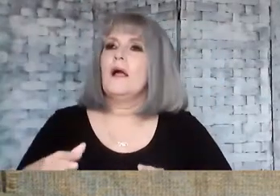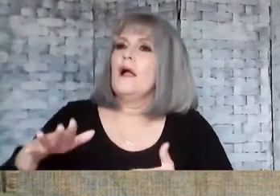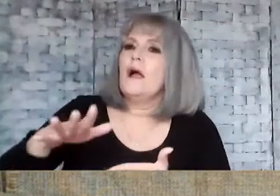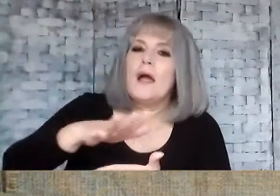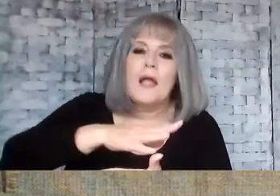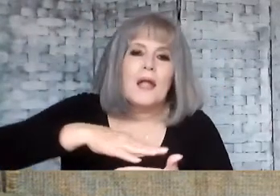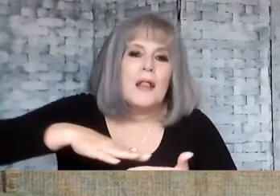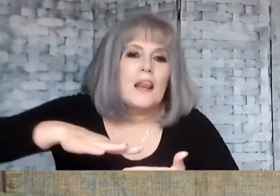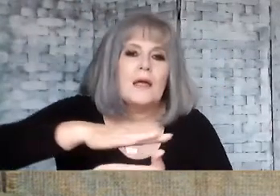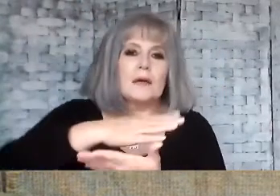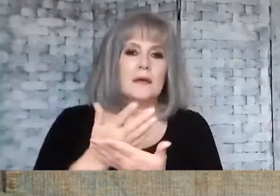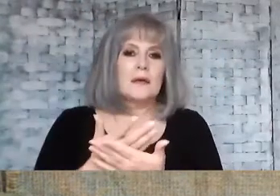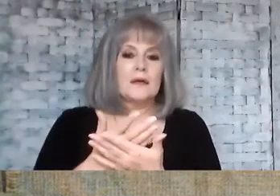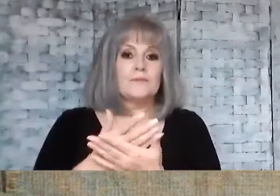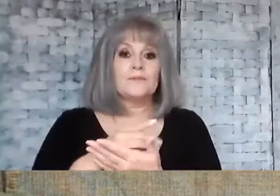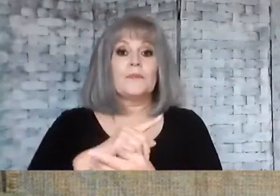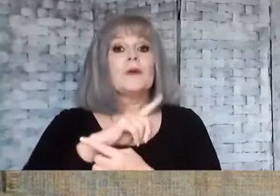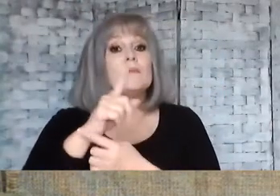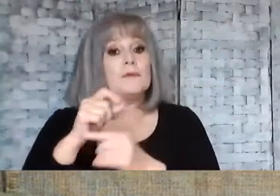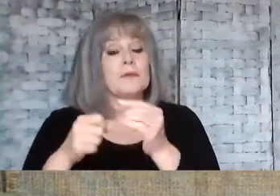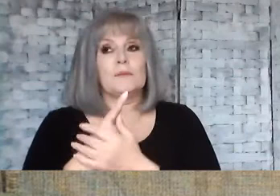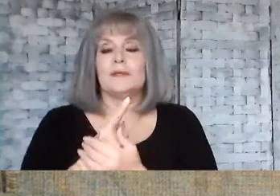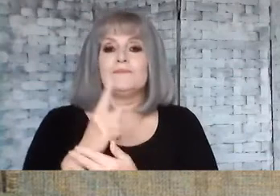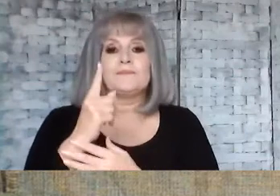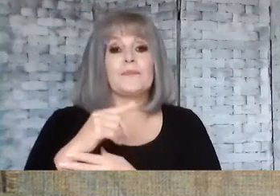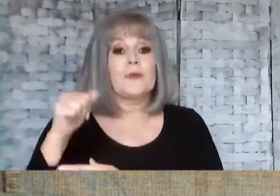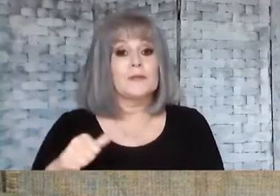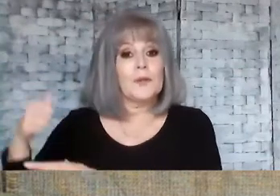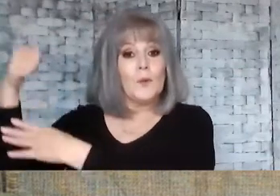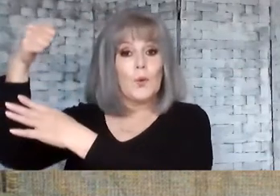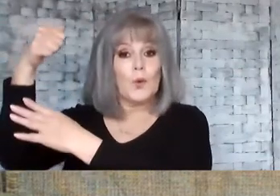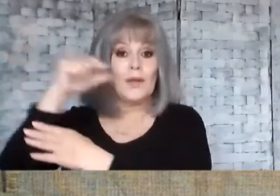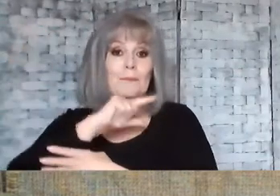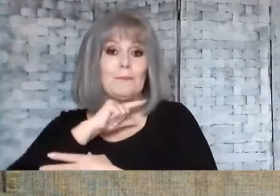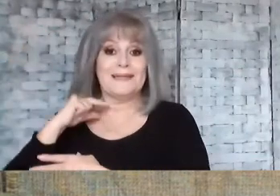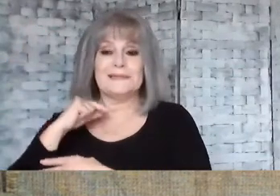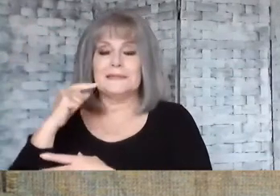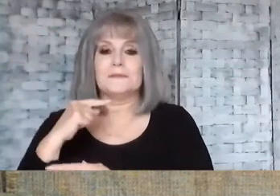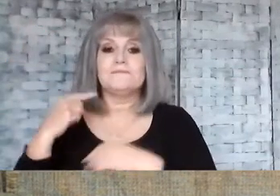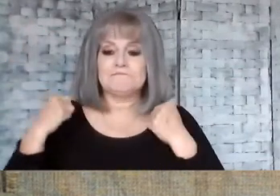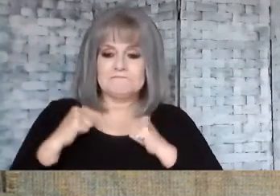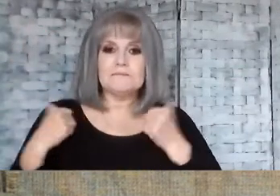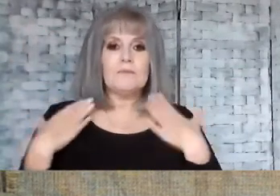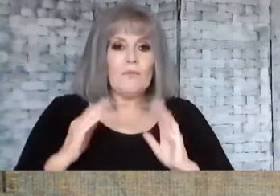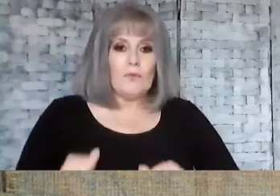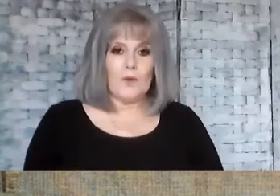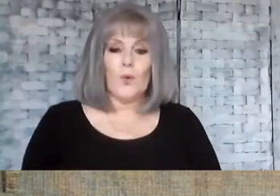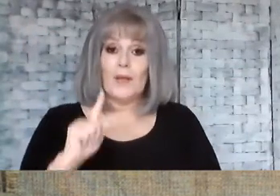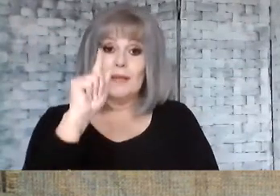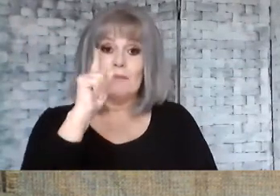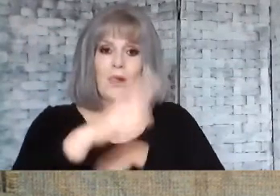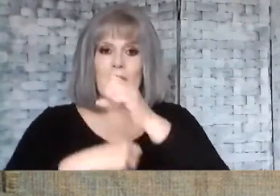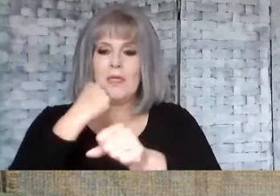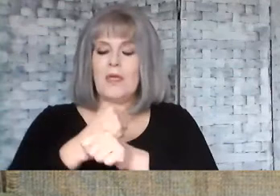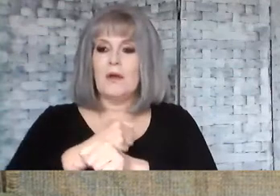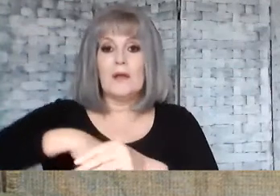hoofpriester een keer per jaar in die Allerheiligste ingegaan het. En dan het hy klokkies aan sy rok gehad en het touwie om sy middel,